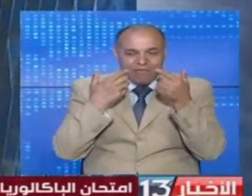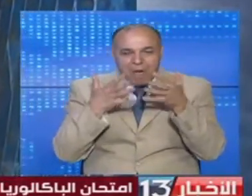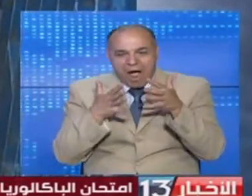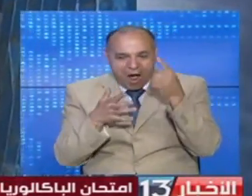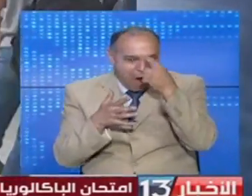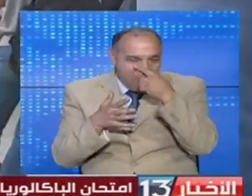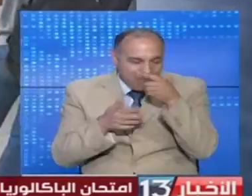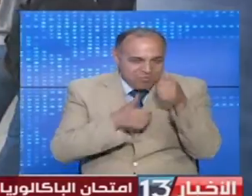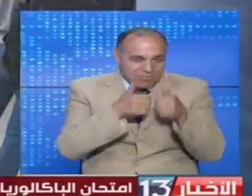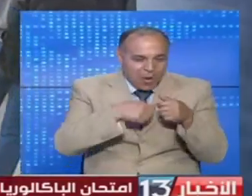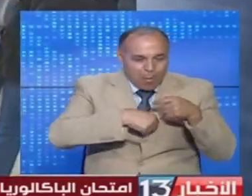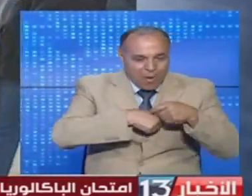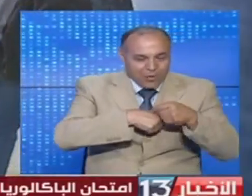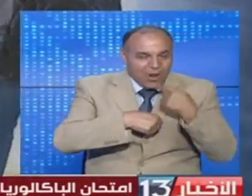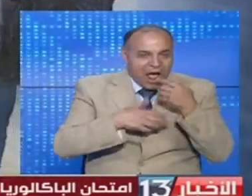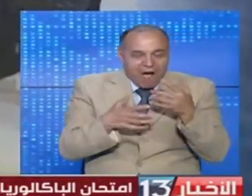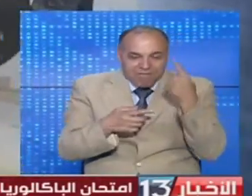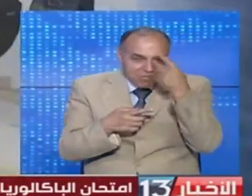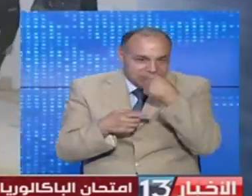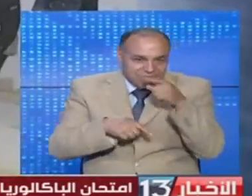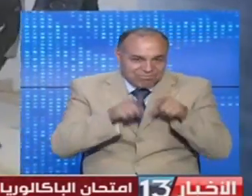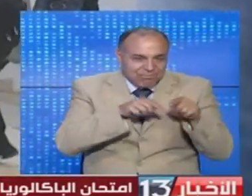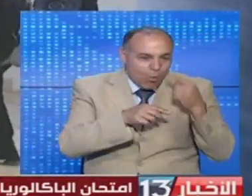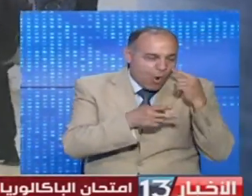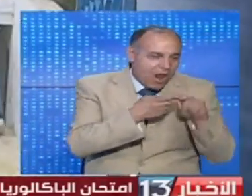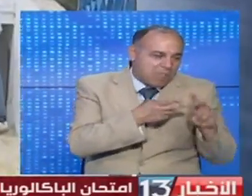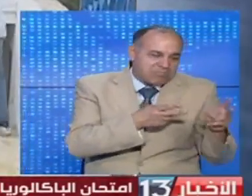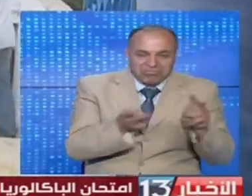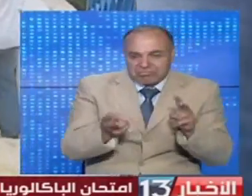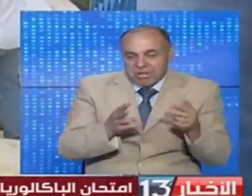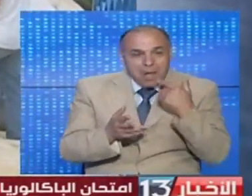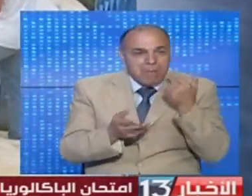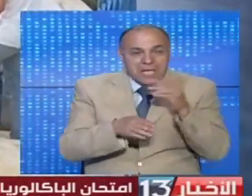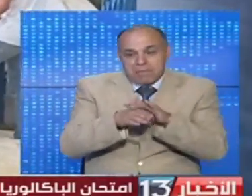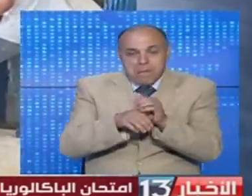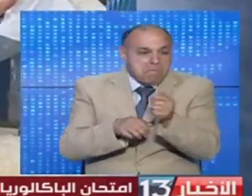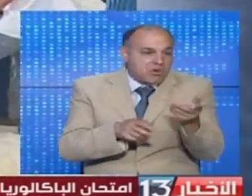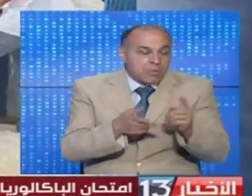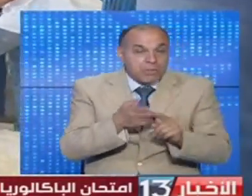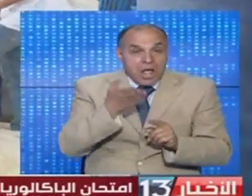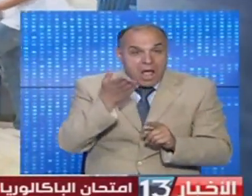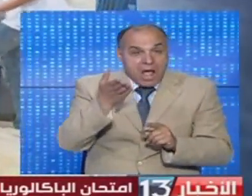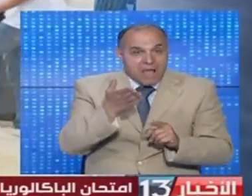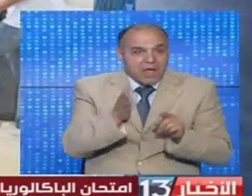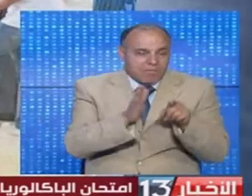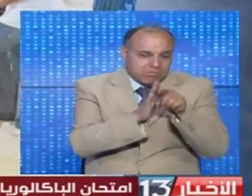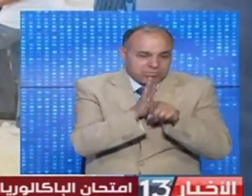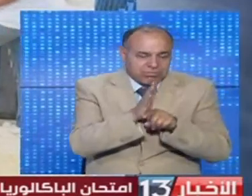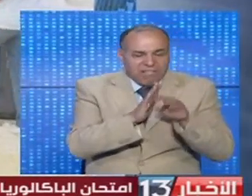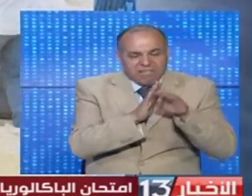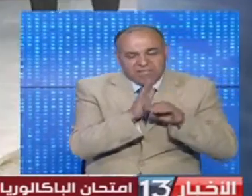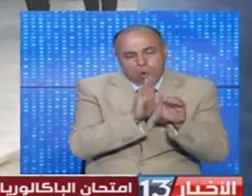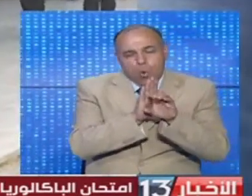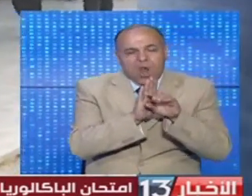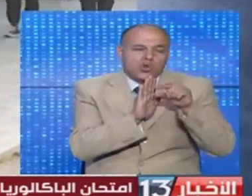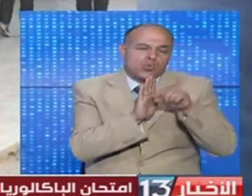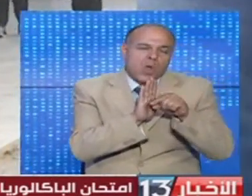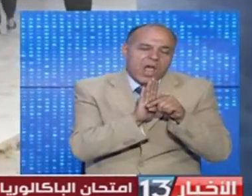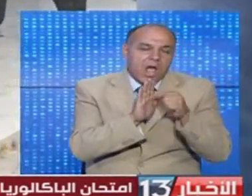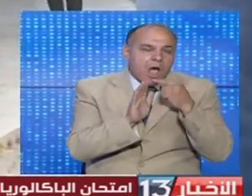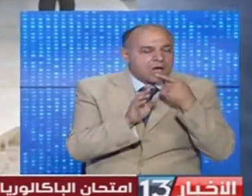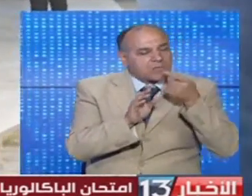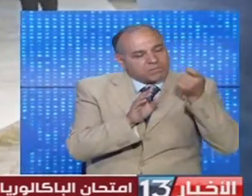ساعه الاختبار خوفت خطه البعض الاخر ولعده اسباب منها النظام المخفف للدروس والذي